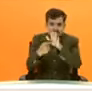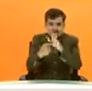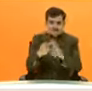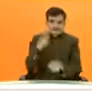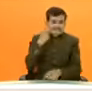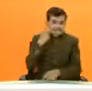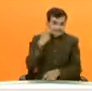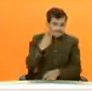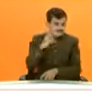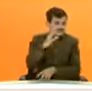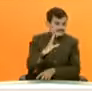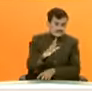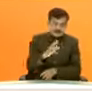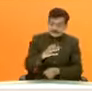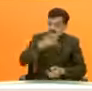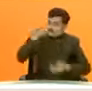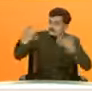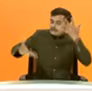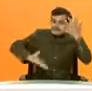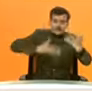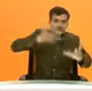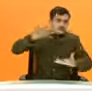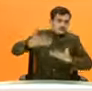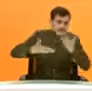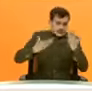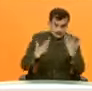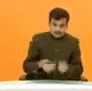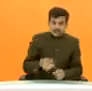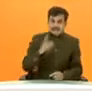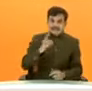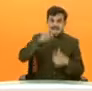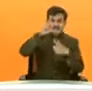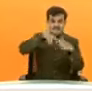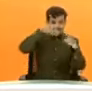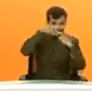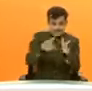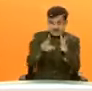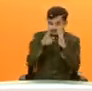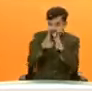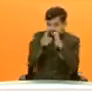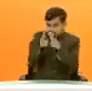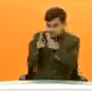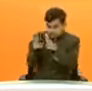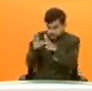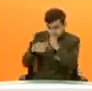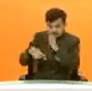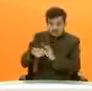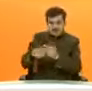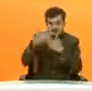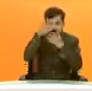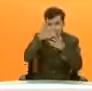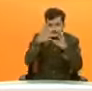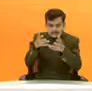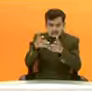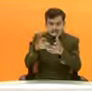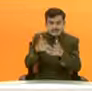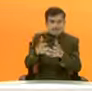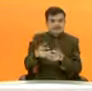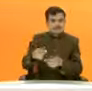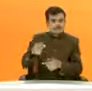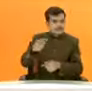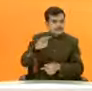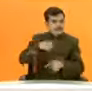देखकर खौल रहा है। पहलगाम में हुआ ये हमला आतंक के सरपरस्तों की